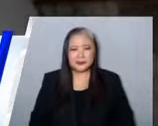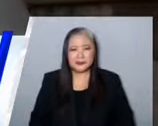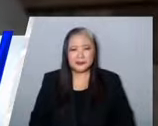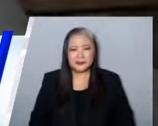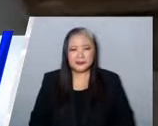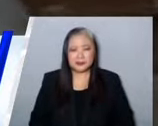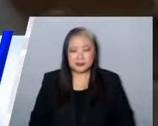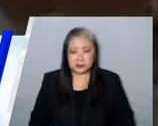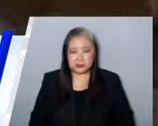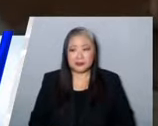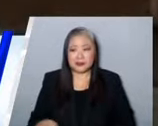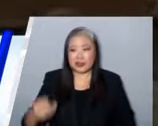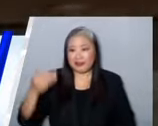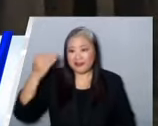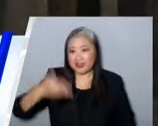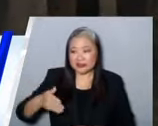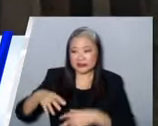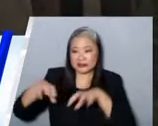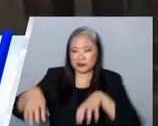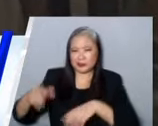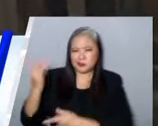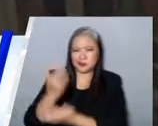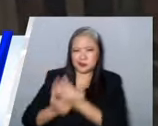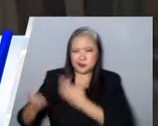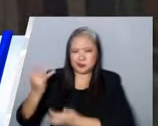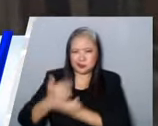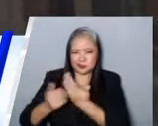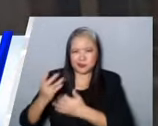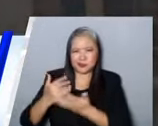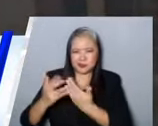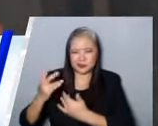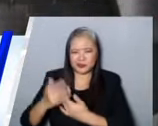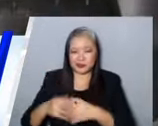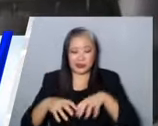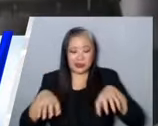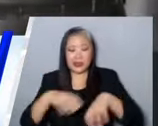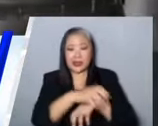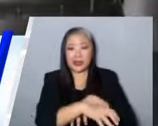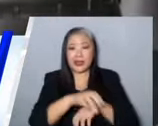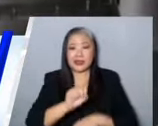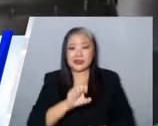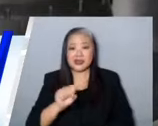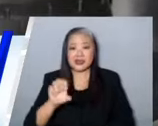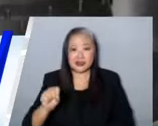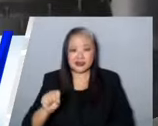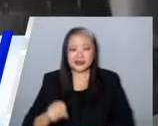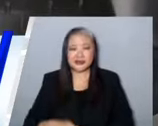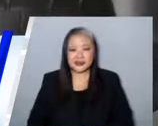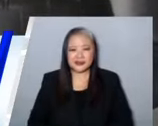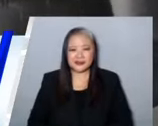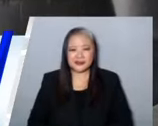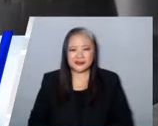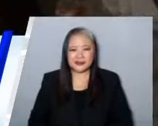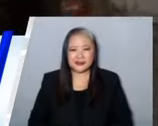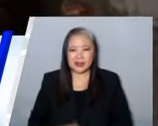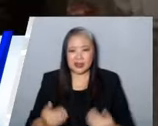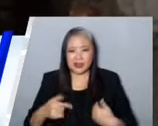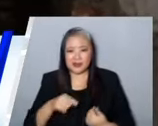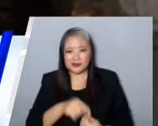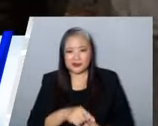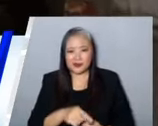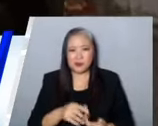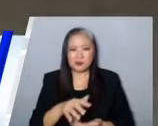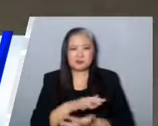nilang nasusulog ng mga estruktura at katabi rin nilang SSS compound. May mga nakaimbak doon na cold mix asphalt at